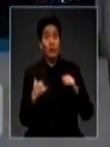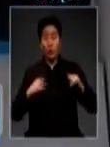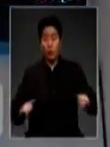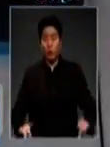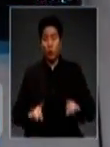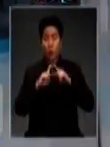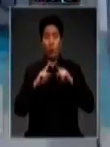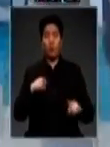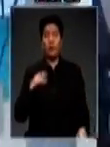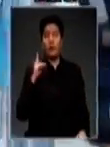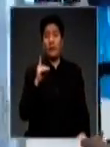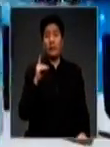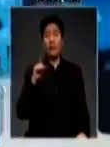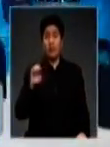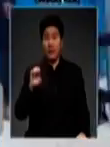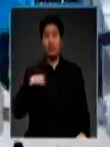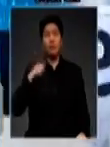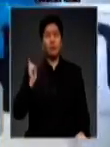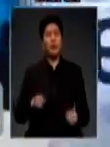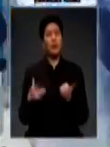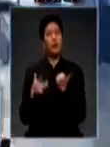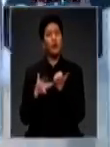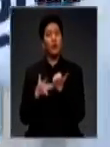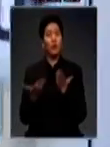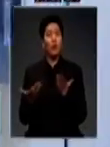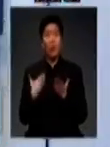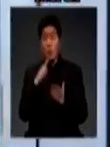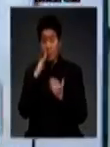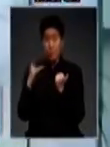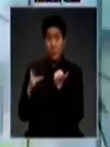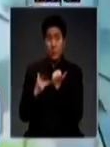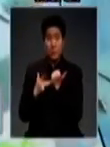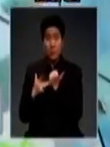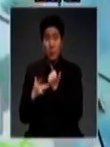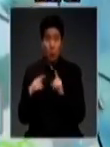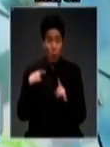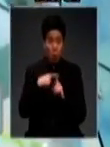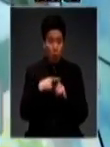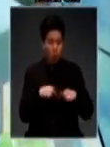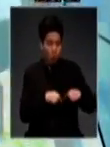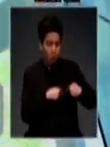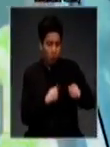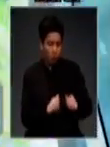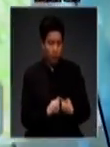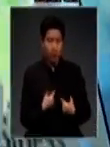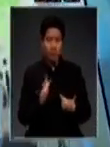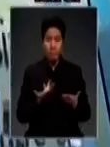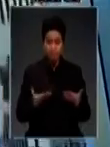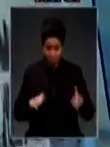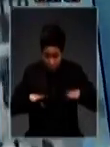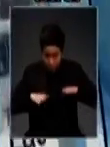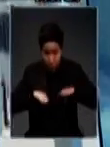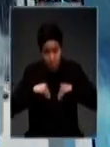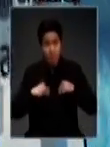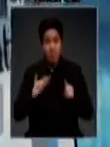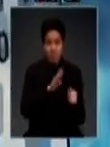ดิจิทัลเองก็เป็นกระทรวงทางเทคโนโลยีนะฮะถ้าหากเทคโนโลยีมาบวกกับจิตใจต้อนรับ